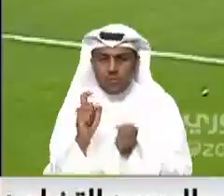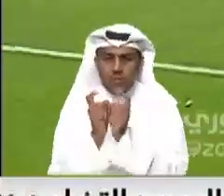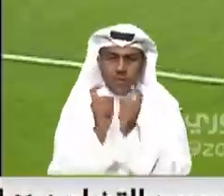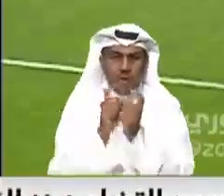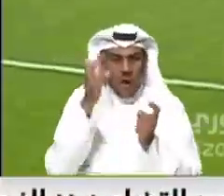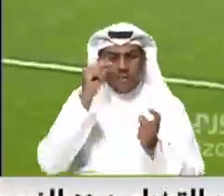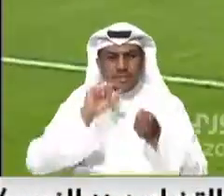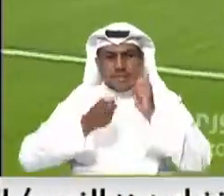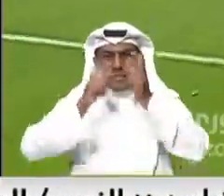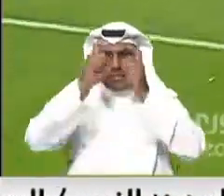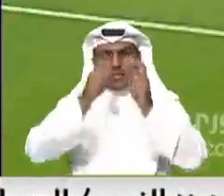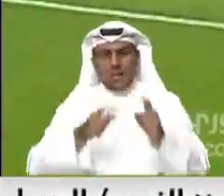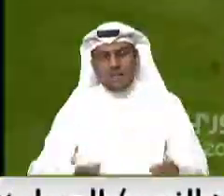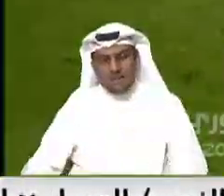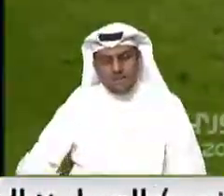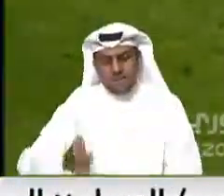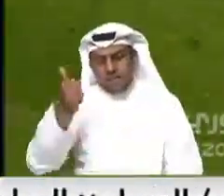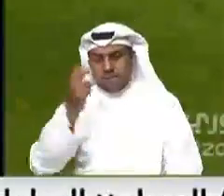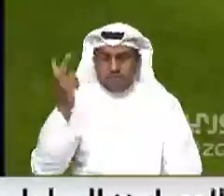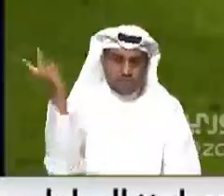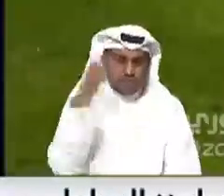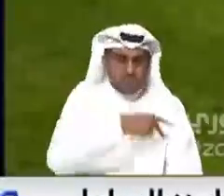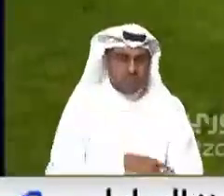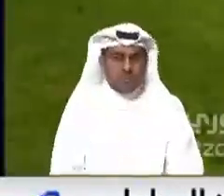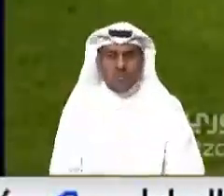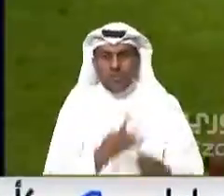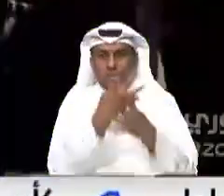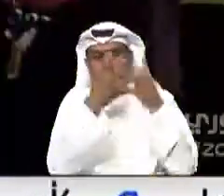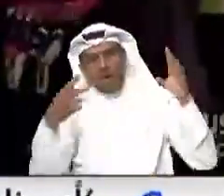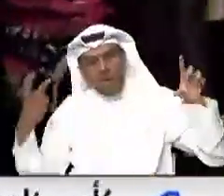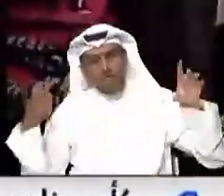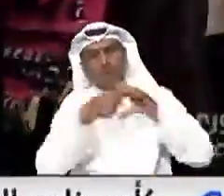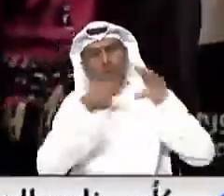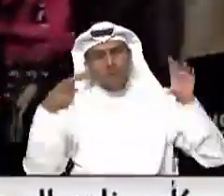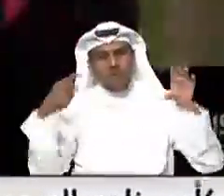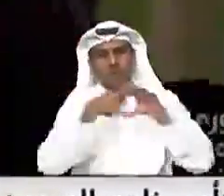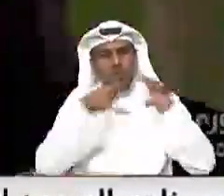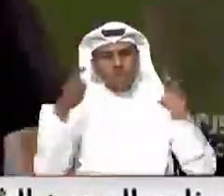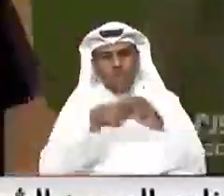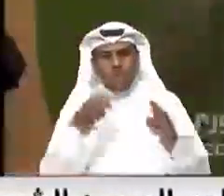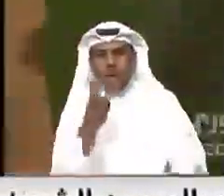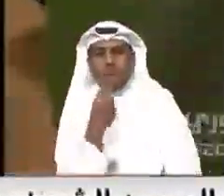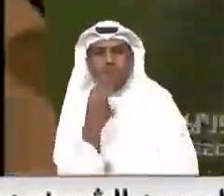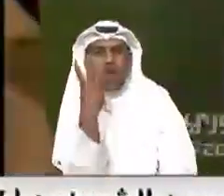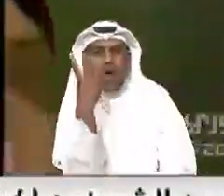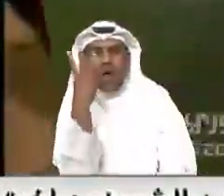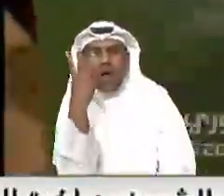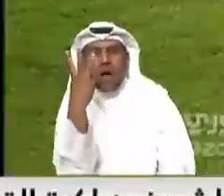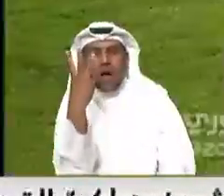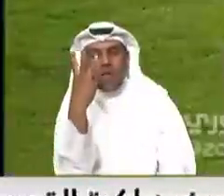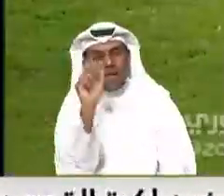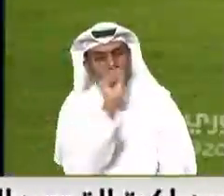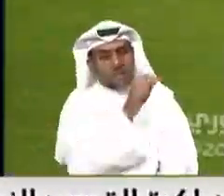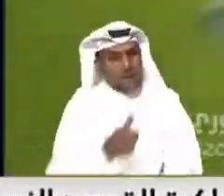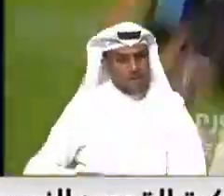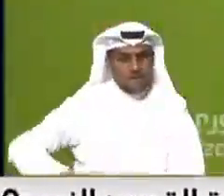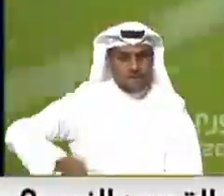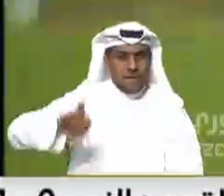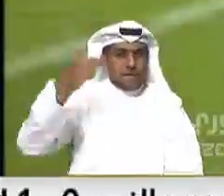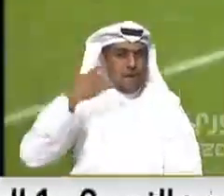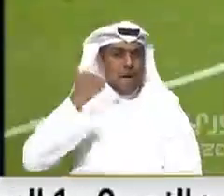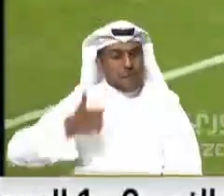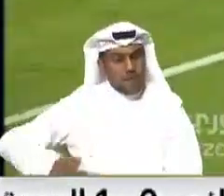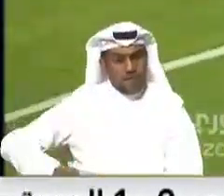امطر ابناء القلعه الخضراء شباك السلماويه بثلاثه اهداف نظيفه في مسك ختام الجوله